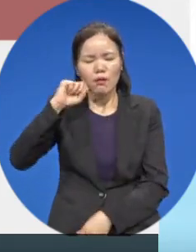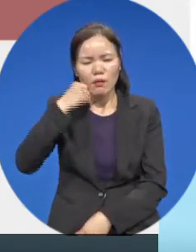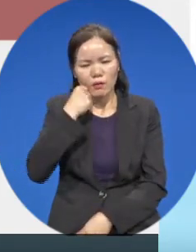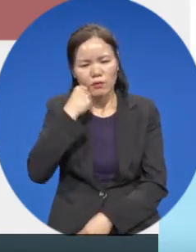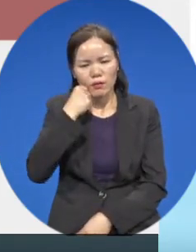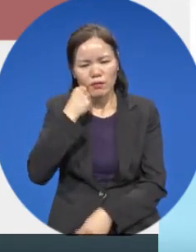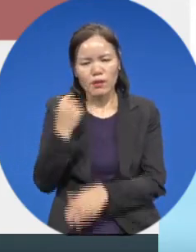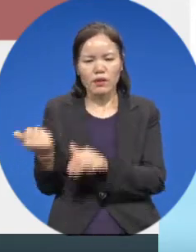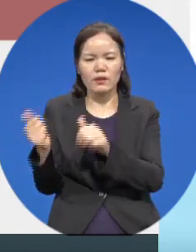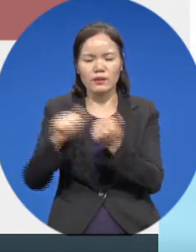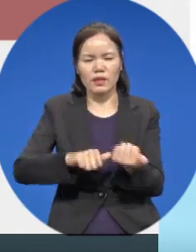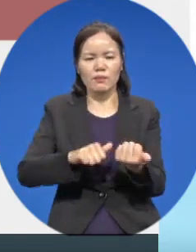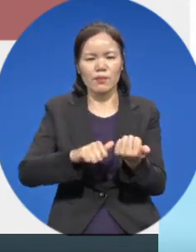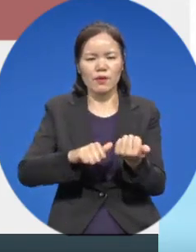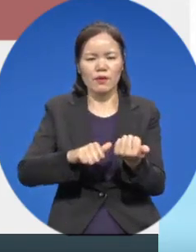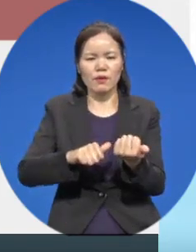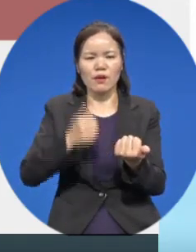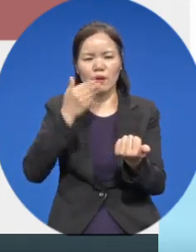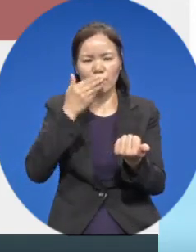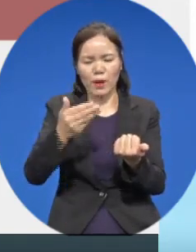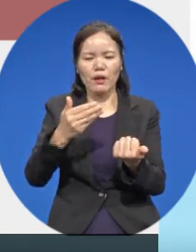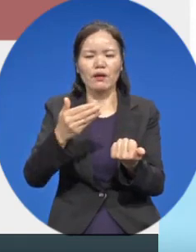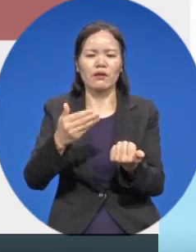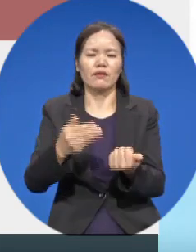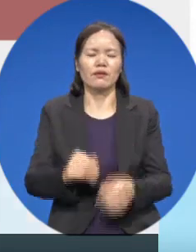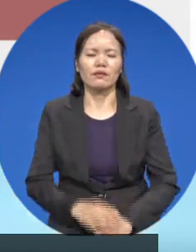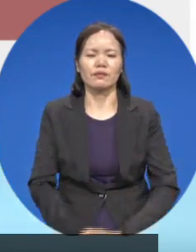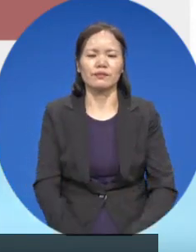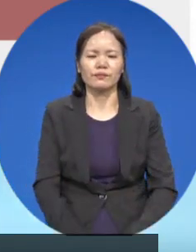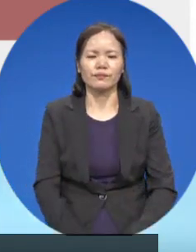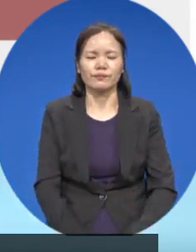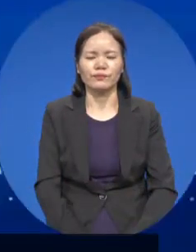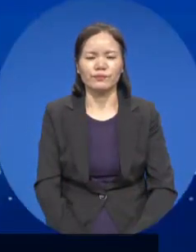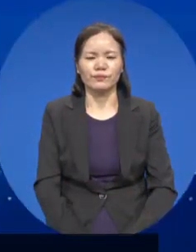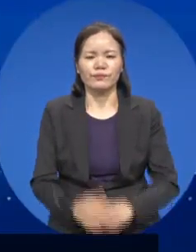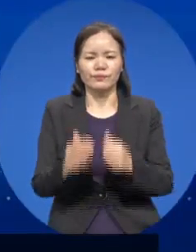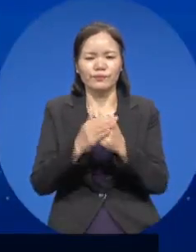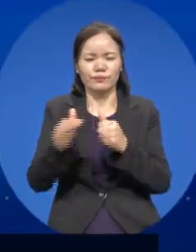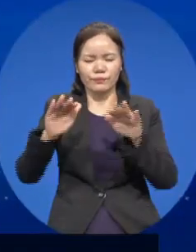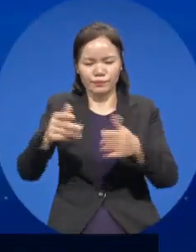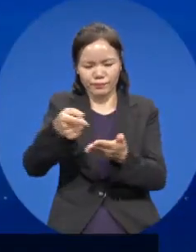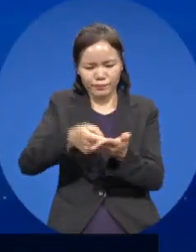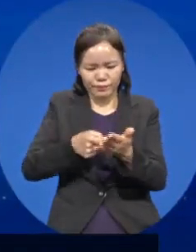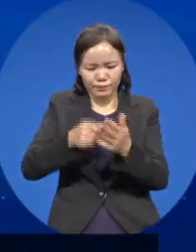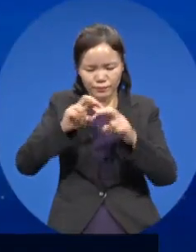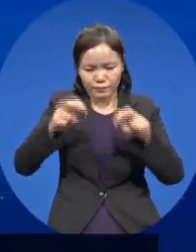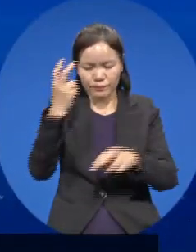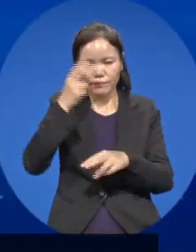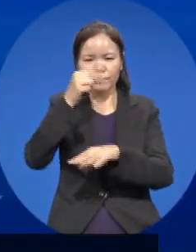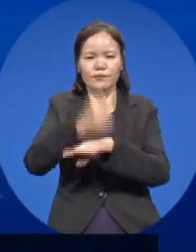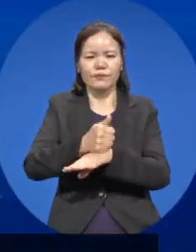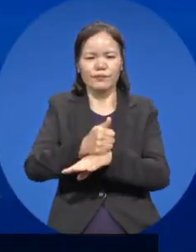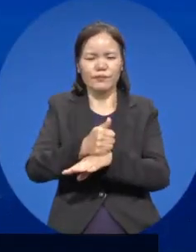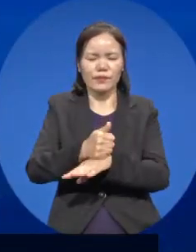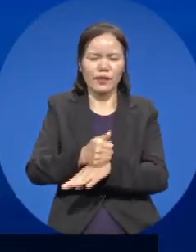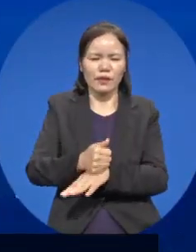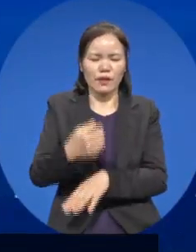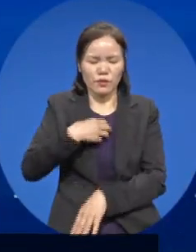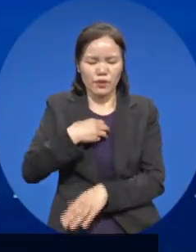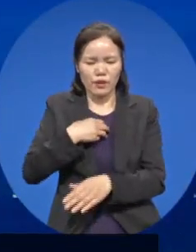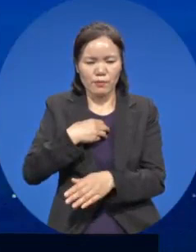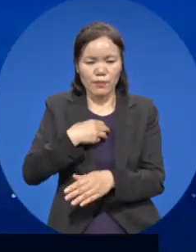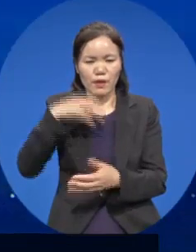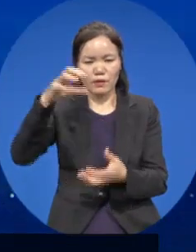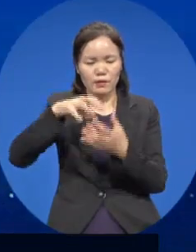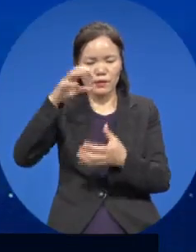사망을 할 수 있는 대단히 위험한 그런건 물질이 줘 아 그렇군요 그래서 이번에 부검결과 치사량의 이물질이 발견 됐다 이렇게